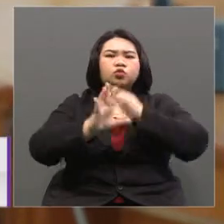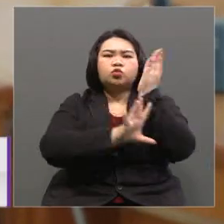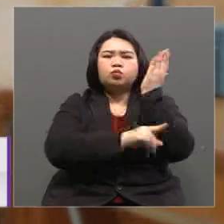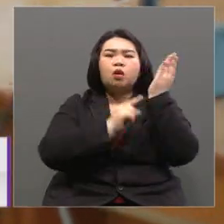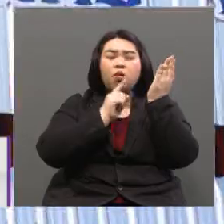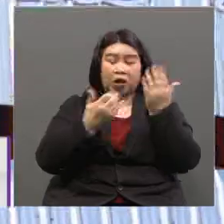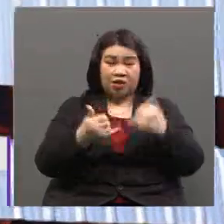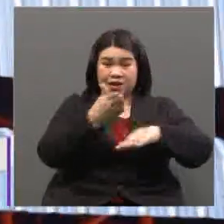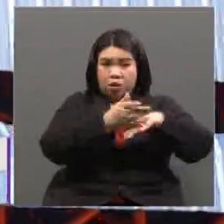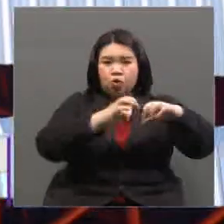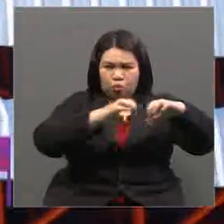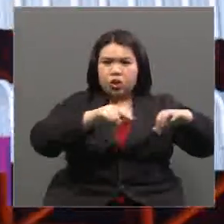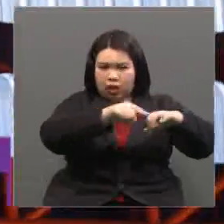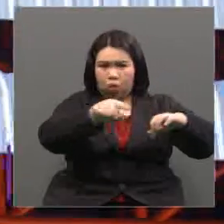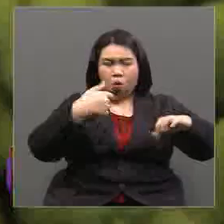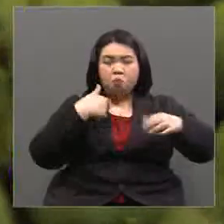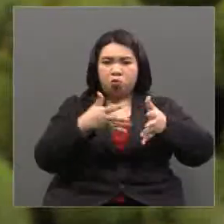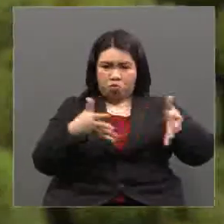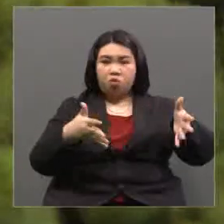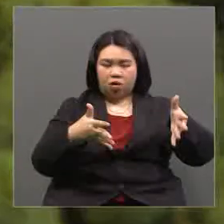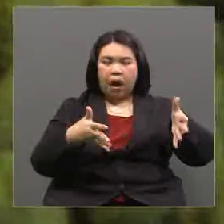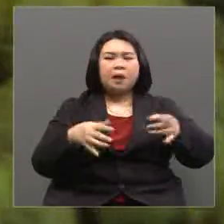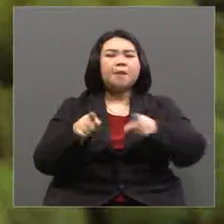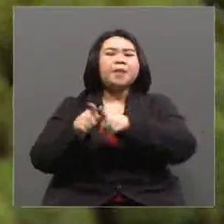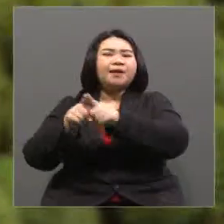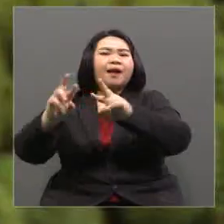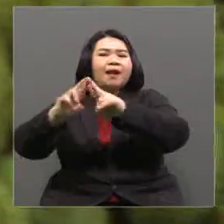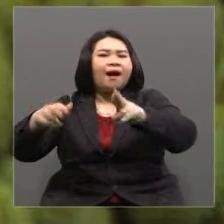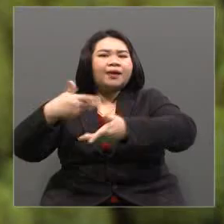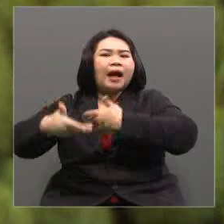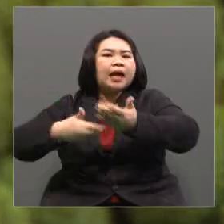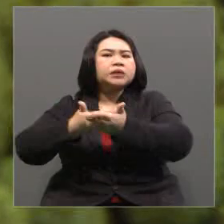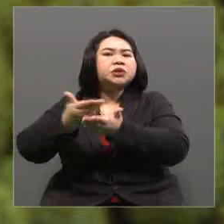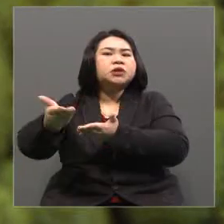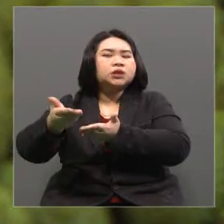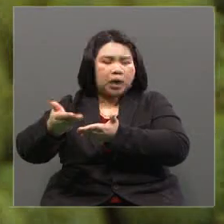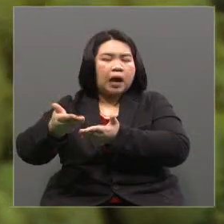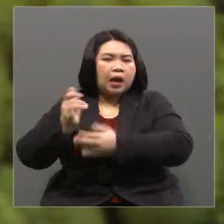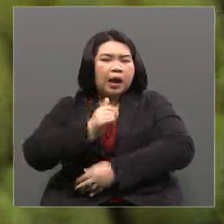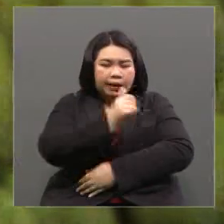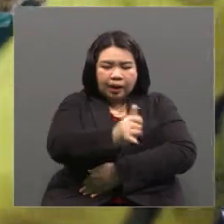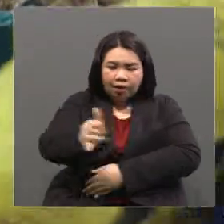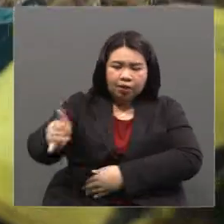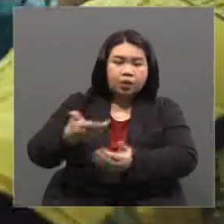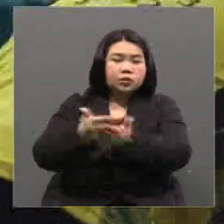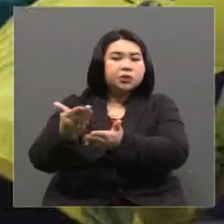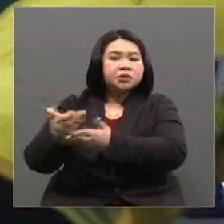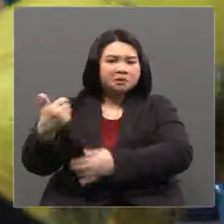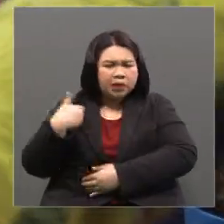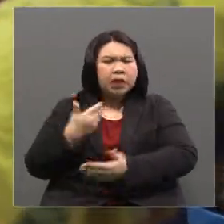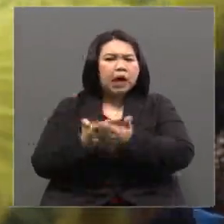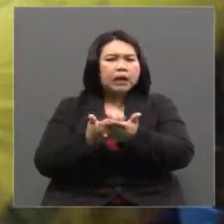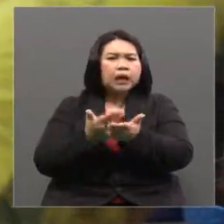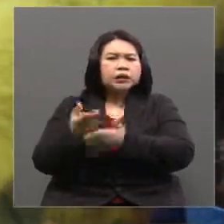ชุมพรเริ่มออกสู่ตลาดมากขึ้นเช่นเดียวกับล้งก็เริ่มมารับซื้อทุเรียนในพื้นที่ชุมพรเพิ่มขึ้นตอนนี้